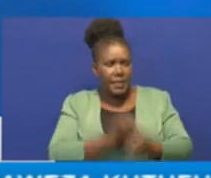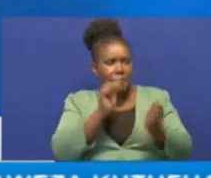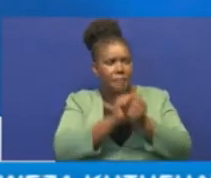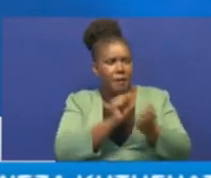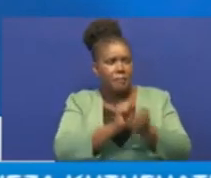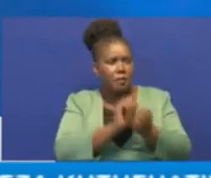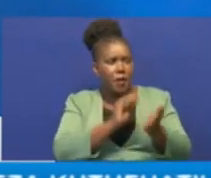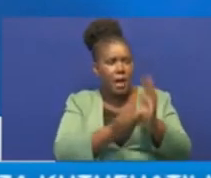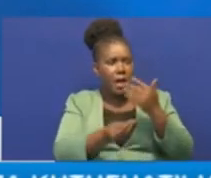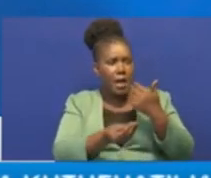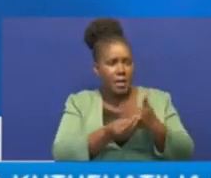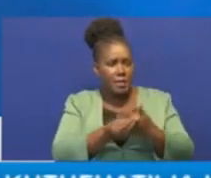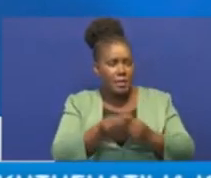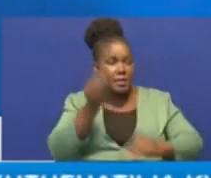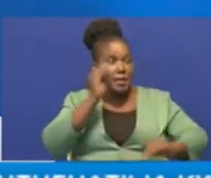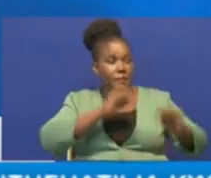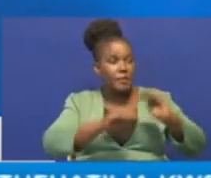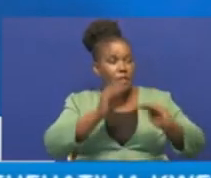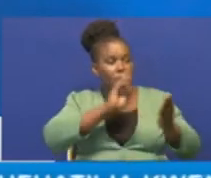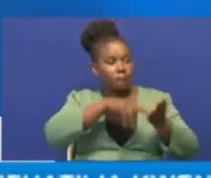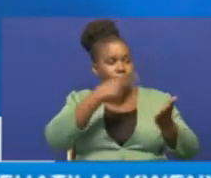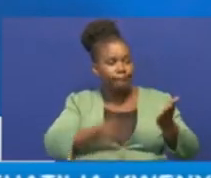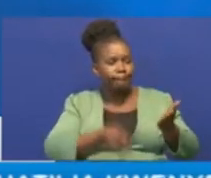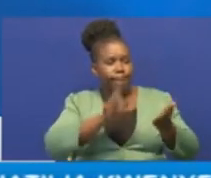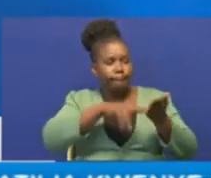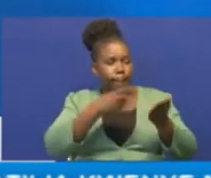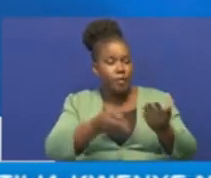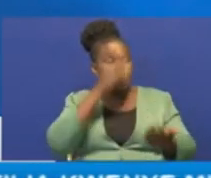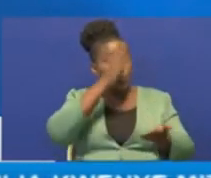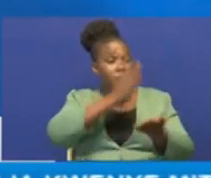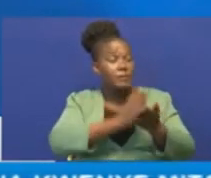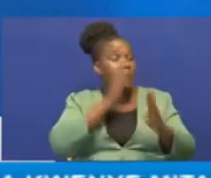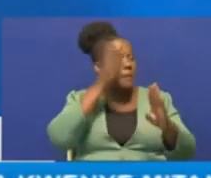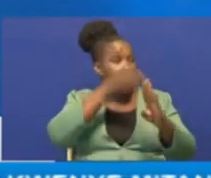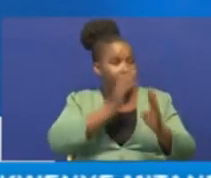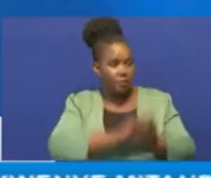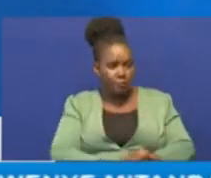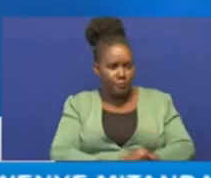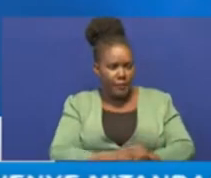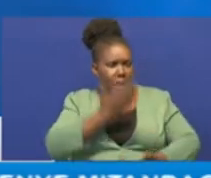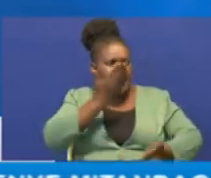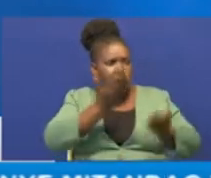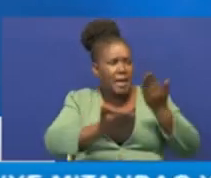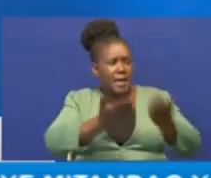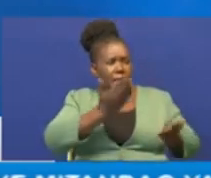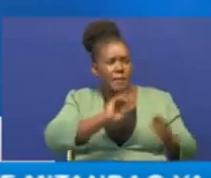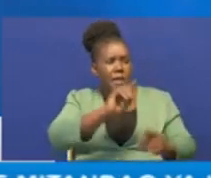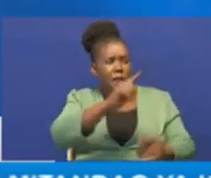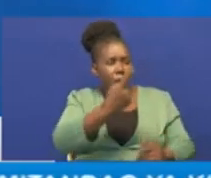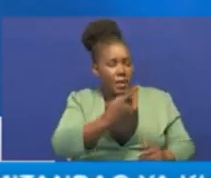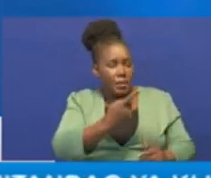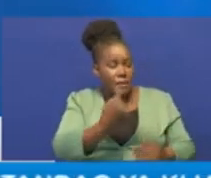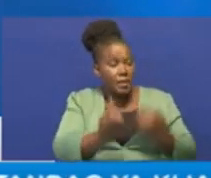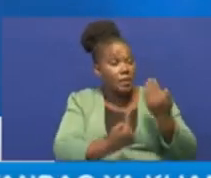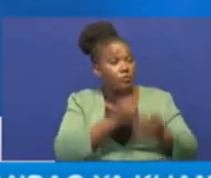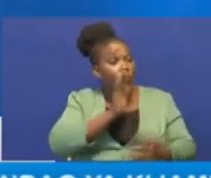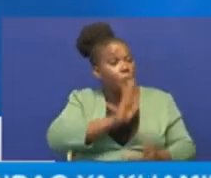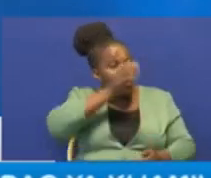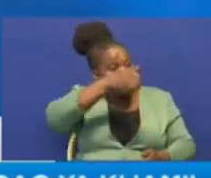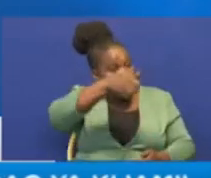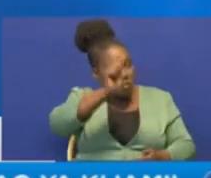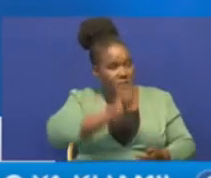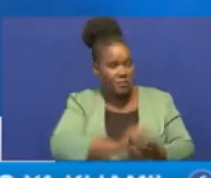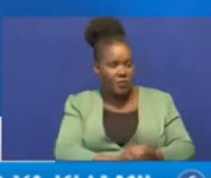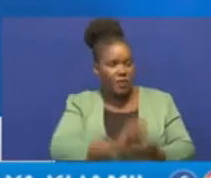tushawaambia waache kujidanganya. Kwa sababu tathmini ya kweli itatoka kwako wewe mwenyewe. Kwamba mimi nilifeli hapa na hapa na hapa. Labda